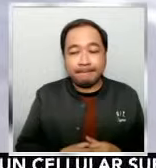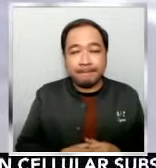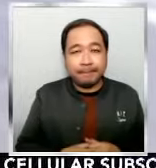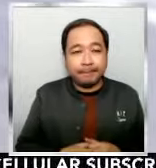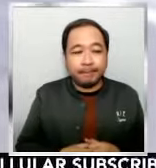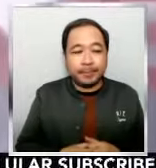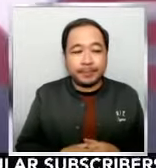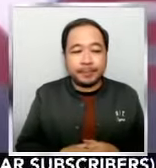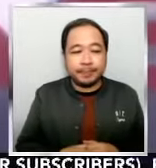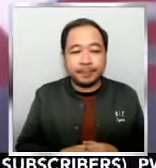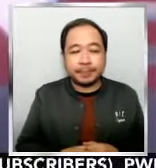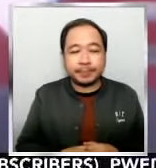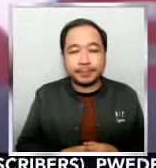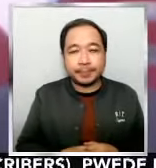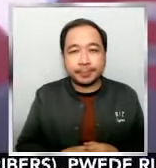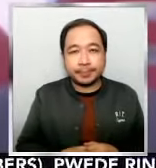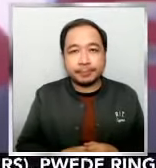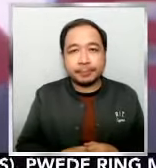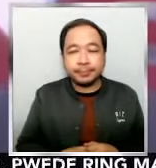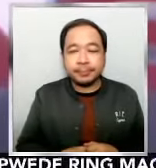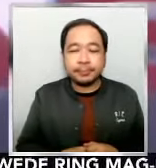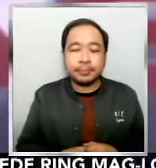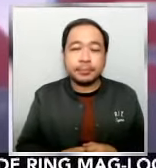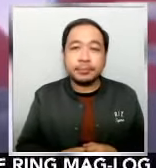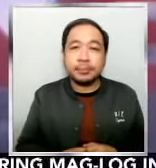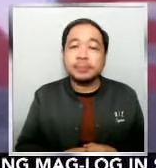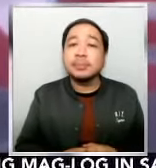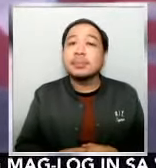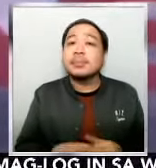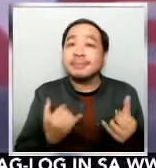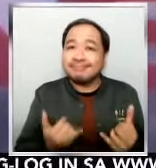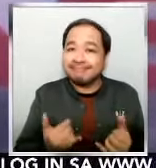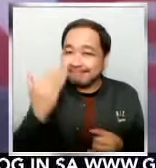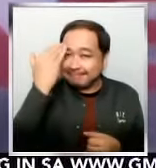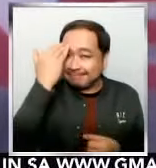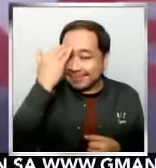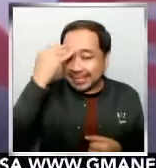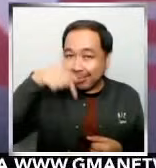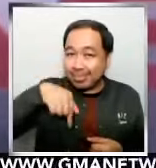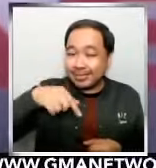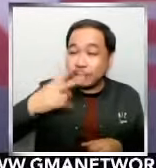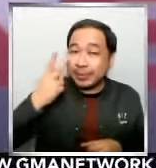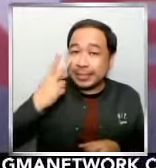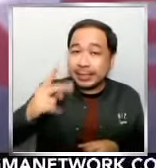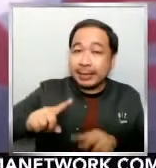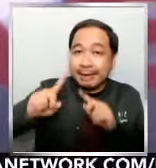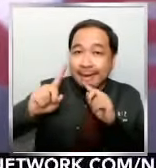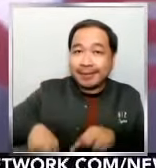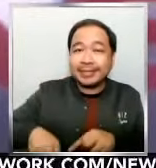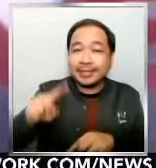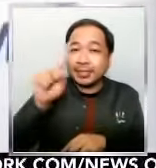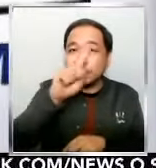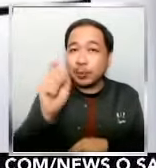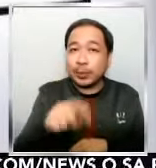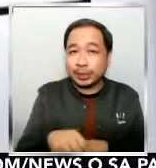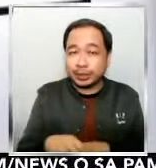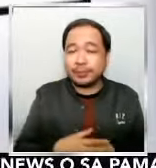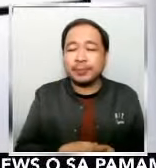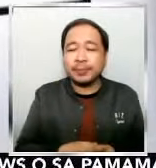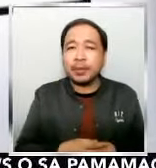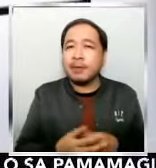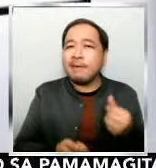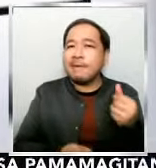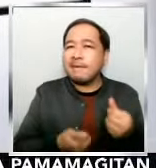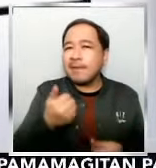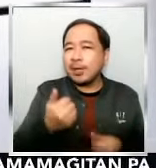oras. At mga kapuso, alam na this! Ito na po ang sagot sa ating trivia question na anong sikat na